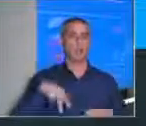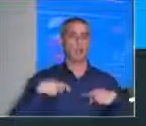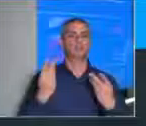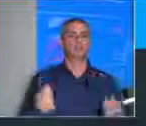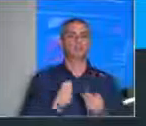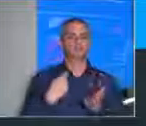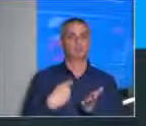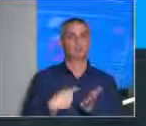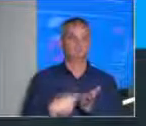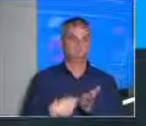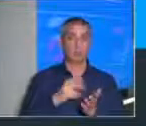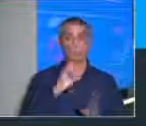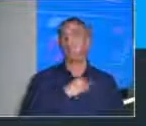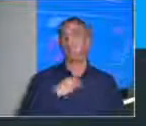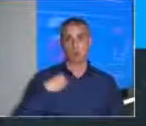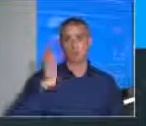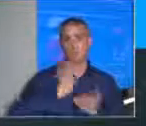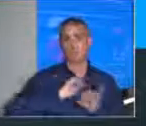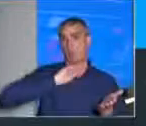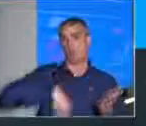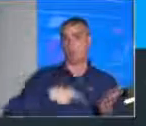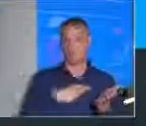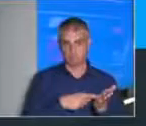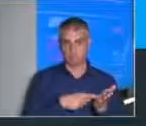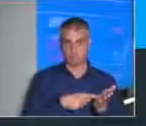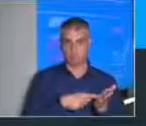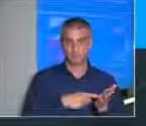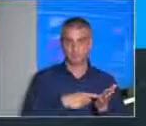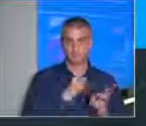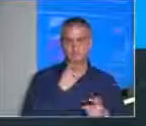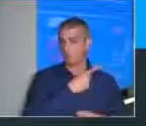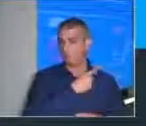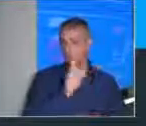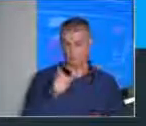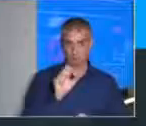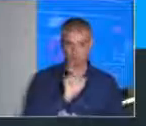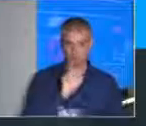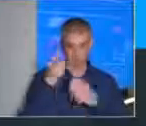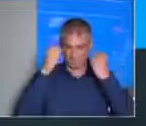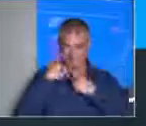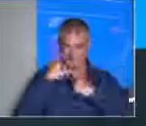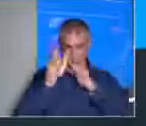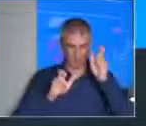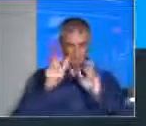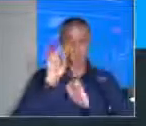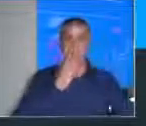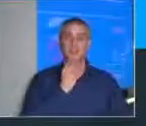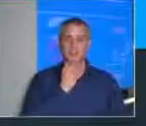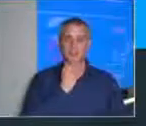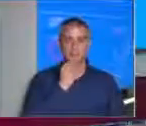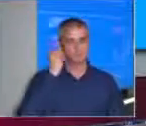להשבת רכוש ופיצוי, וגם פולין חתומה על זה. והטענה של אלה שהפגינו שם נגד